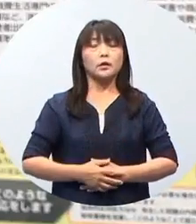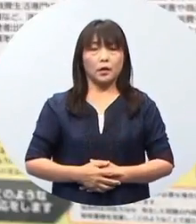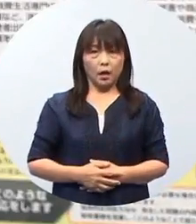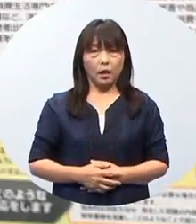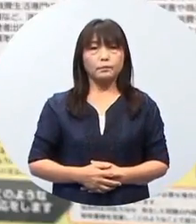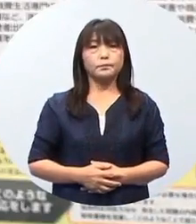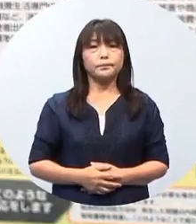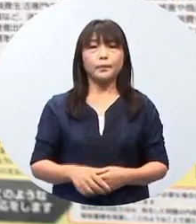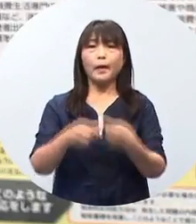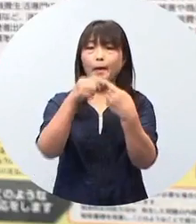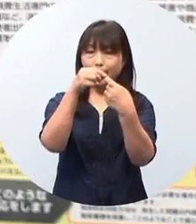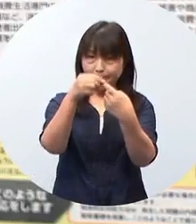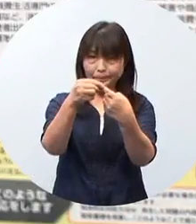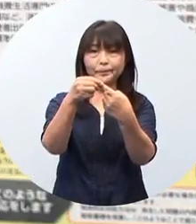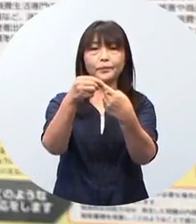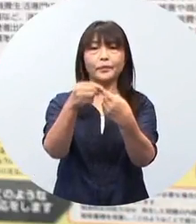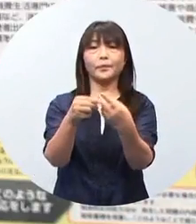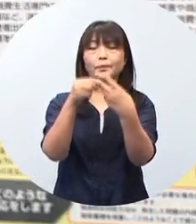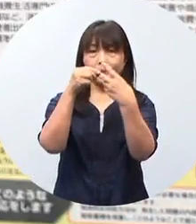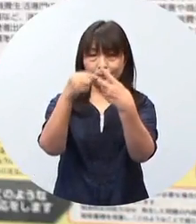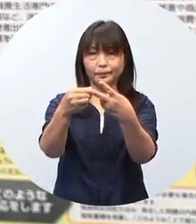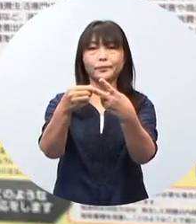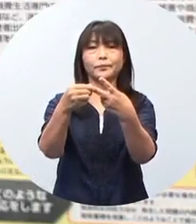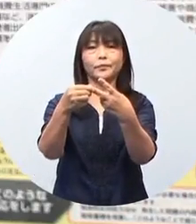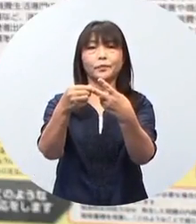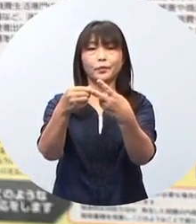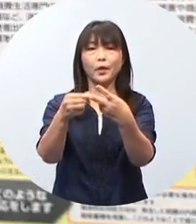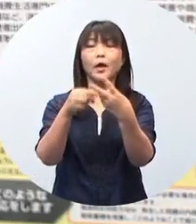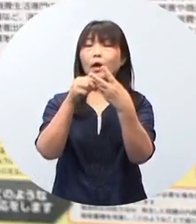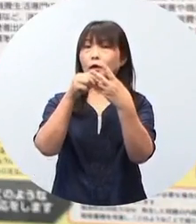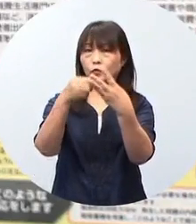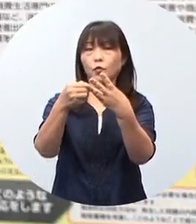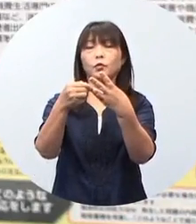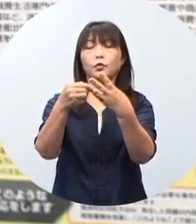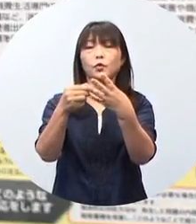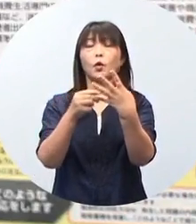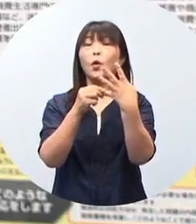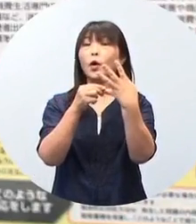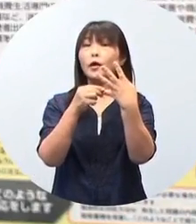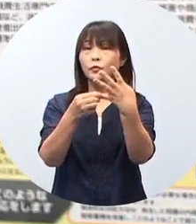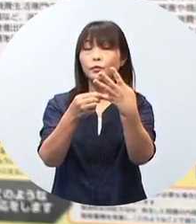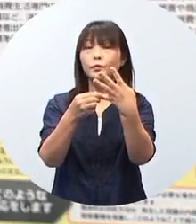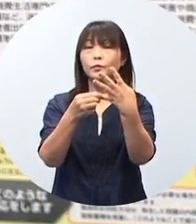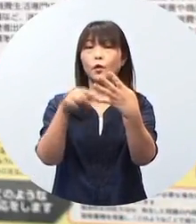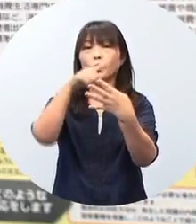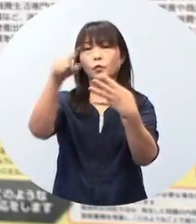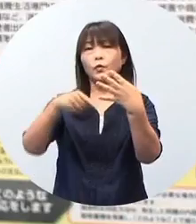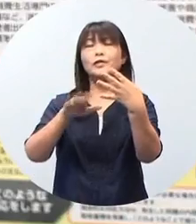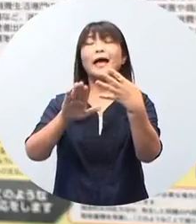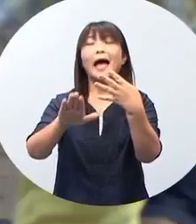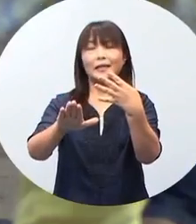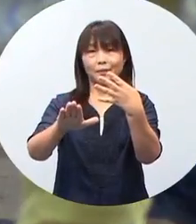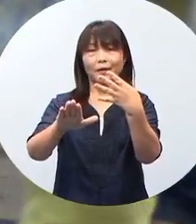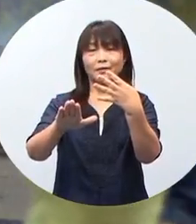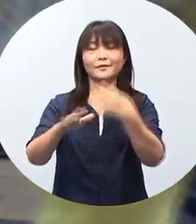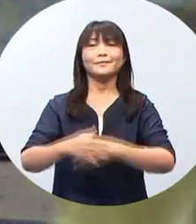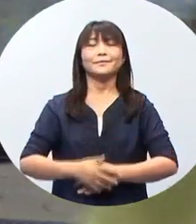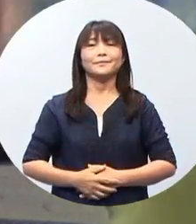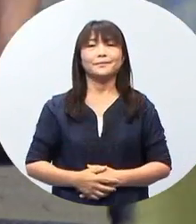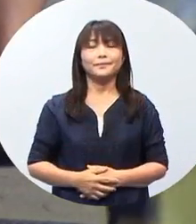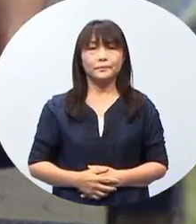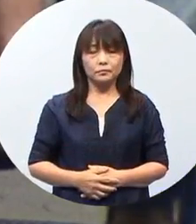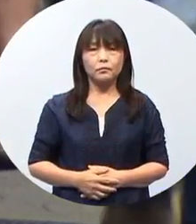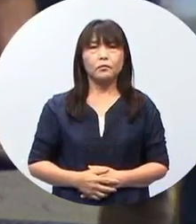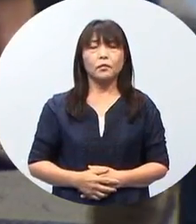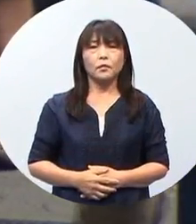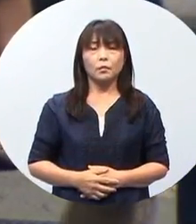不当請求ですとか、点検商法、送りつけ商法、ワンクリック詐欺などがあります。 ど